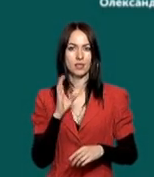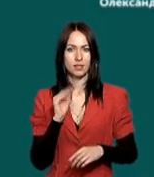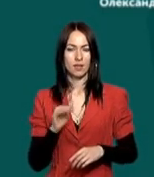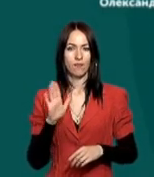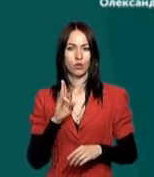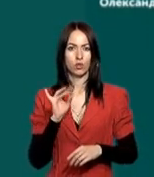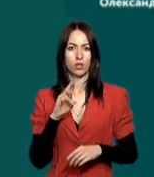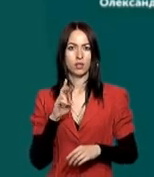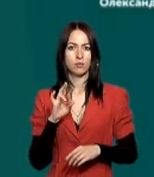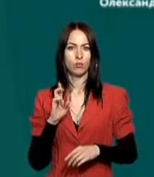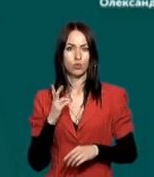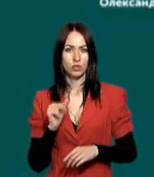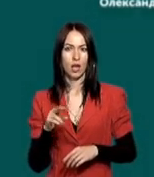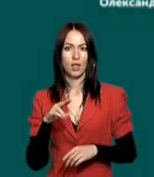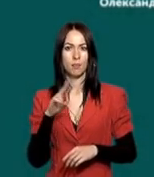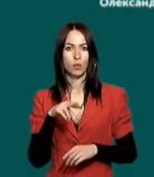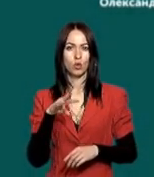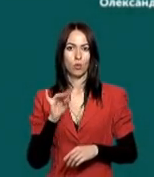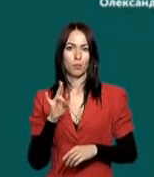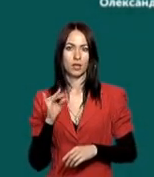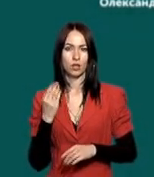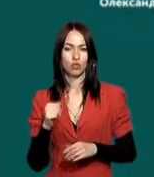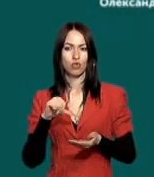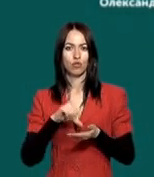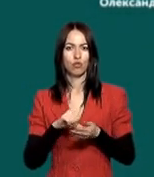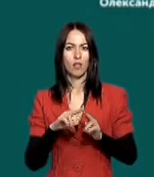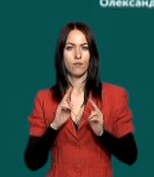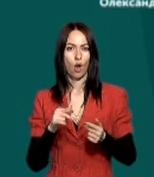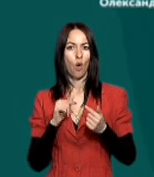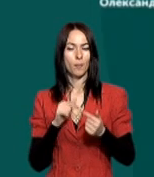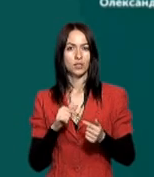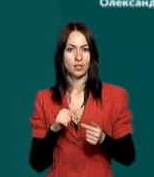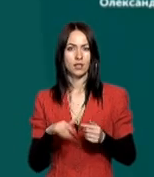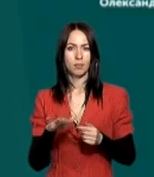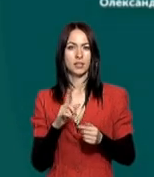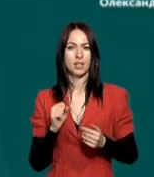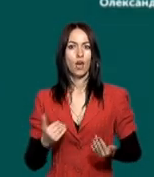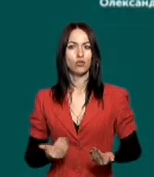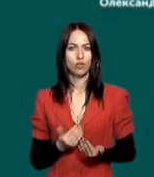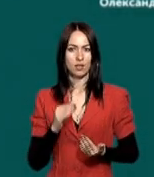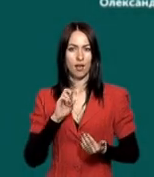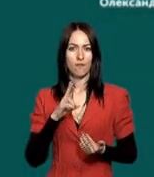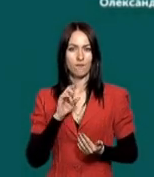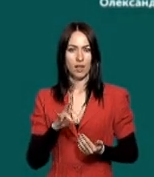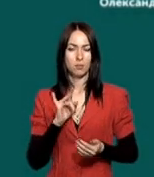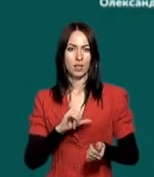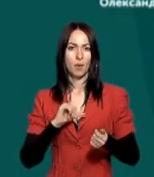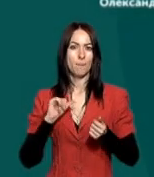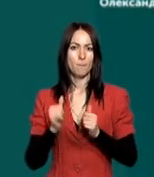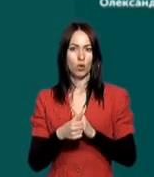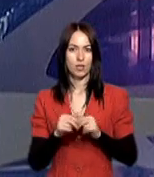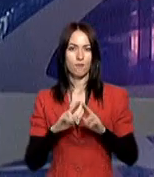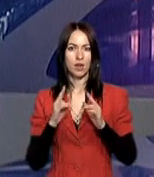Вікторія Кінзбурська та Дмитро Микиша, член фракції «Опозиційна платформа «За життя» Олександр Фельдман та позафракційний депутат